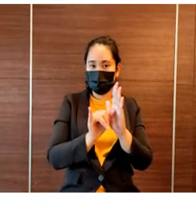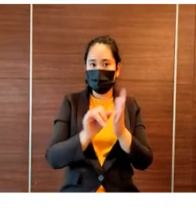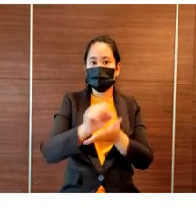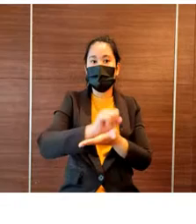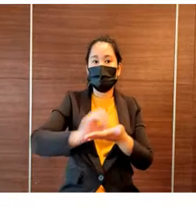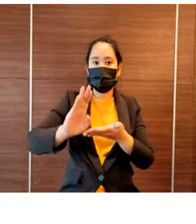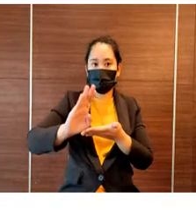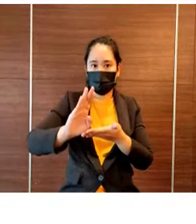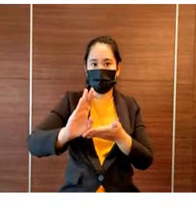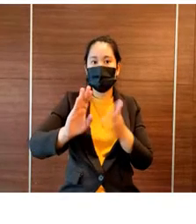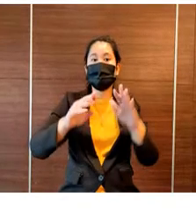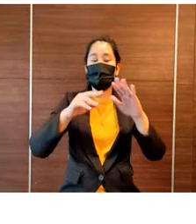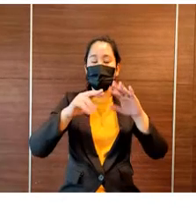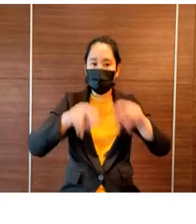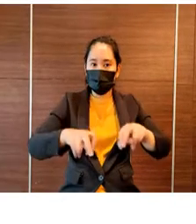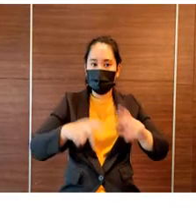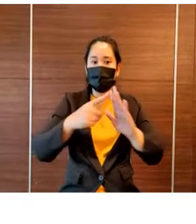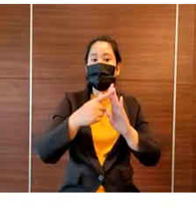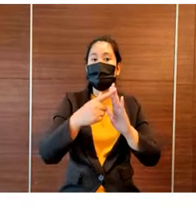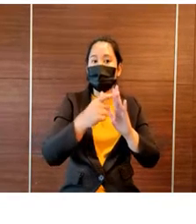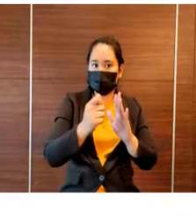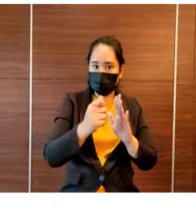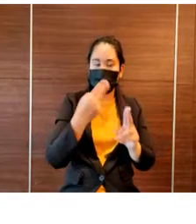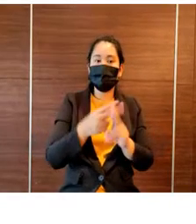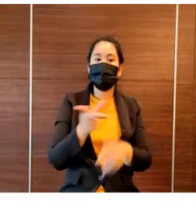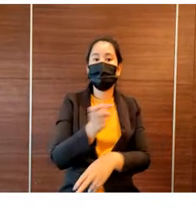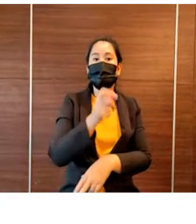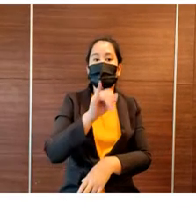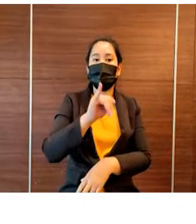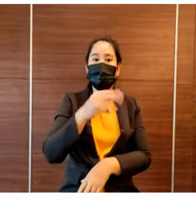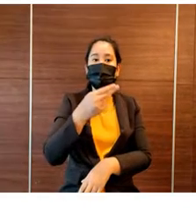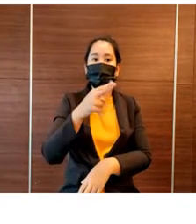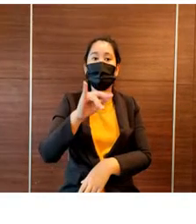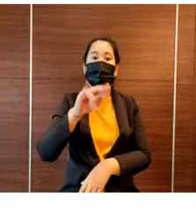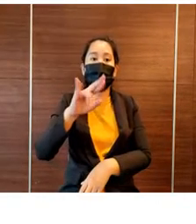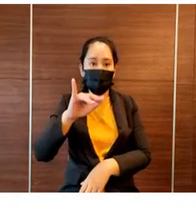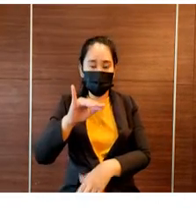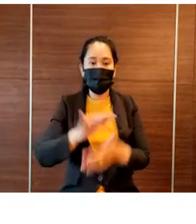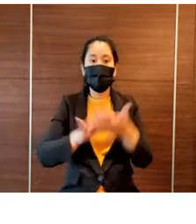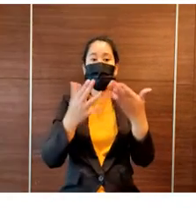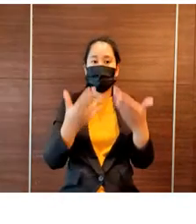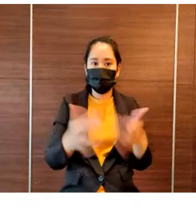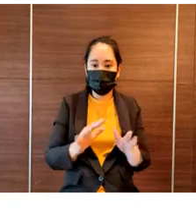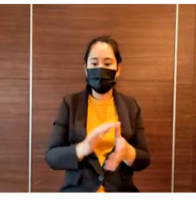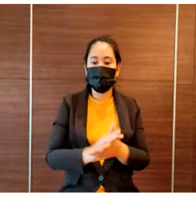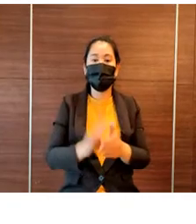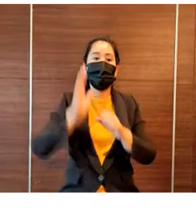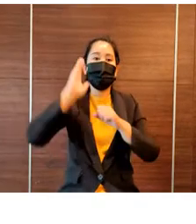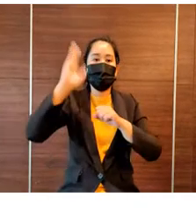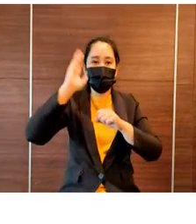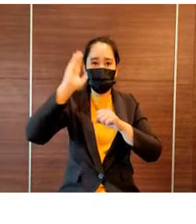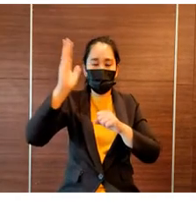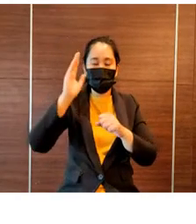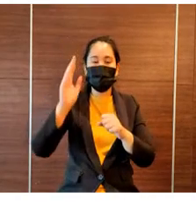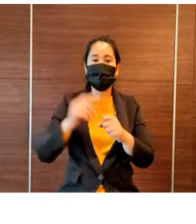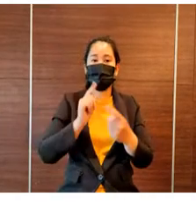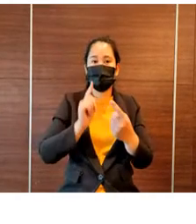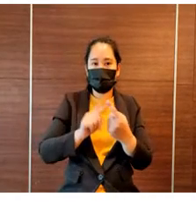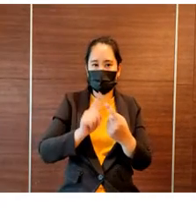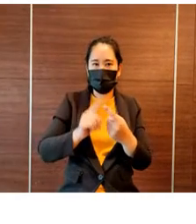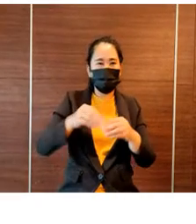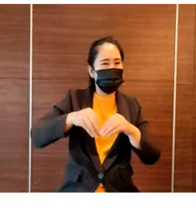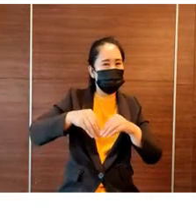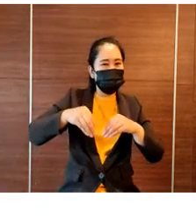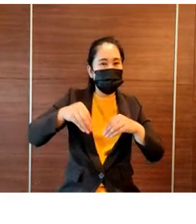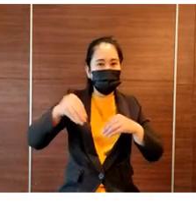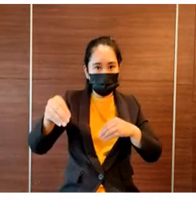น HIV หรือ HRI ค่ะขออาจารย์ปรับประพันธ์ค่ะแล้วก็เนื่องจากวิทยากรท่านจะอยู่ไกลแล้วนะคะเ